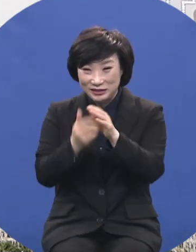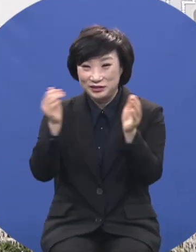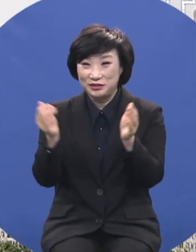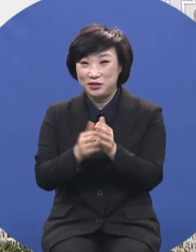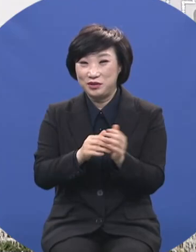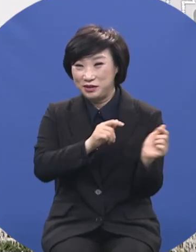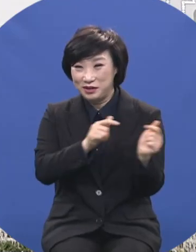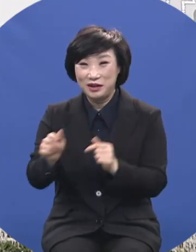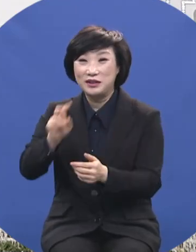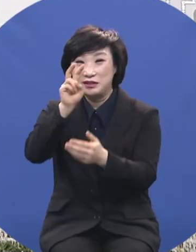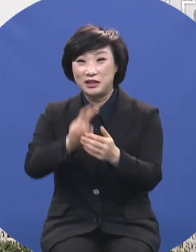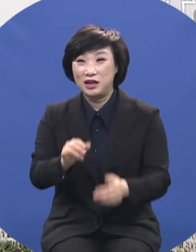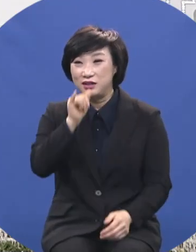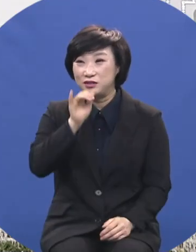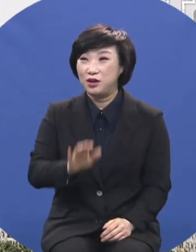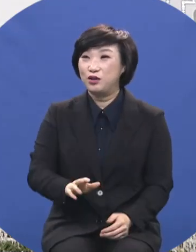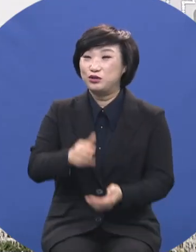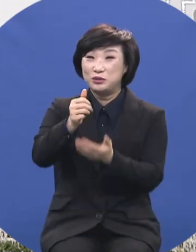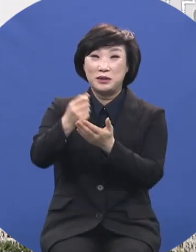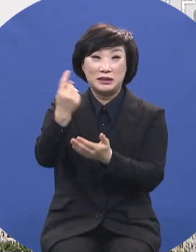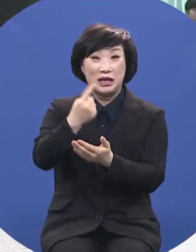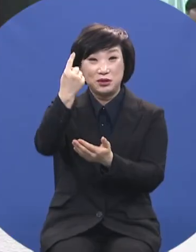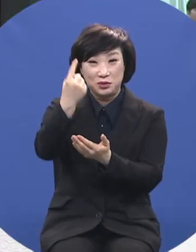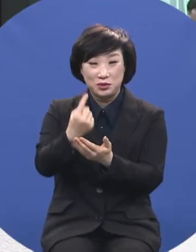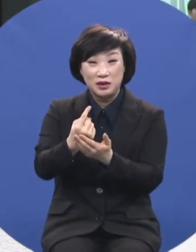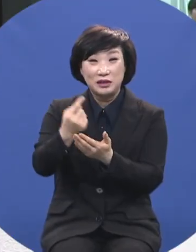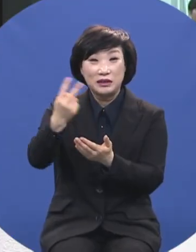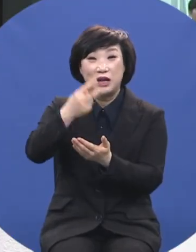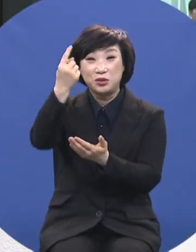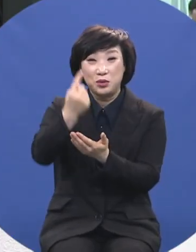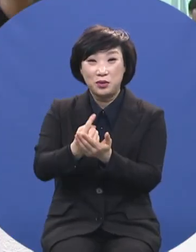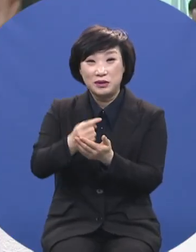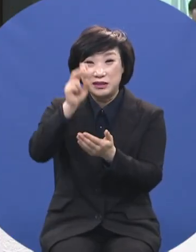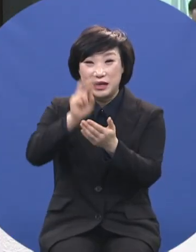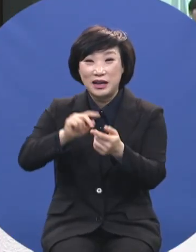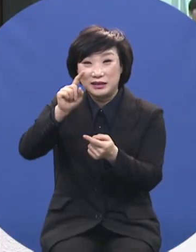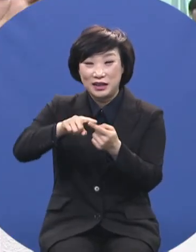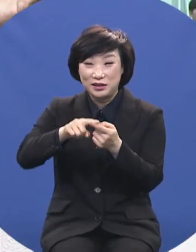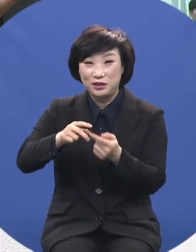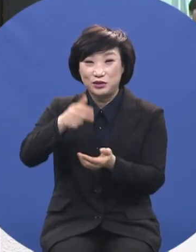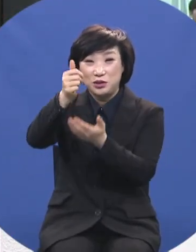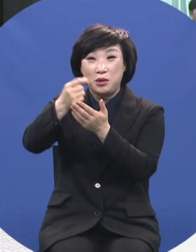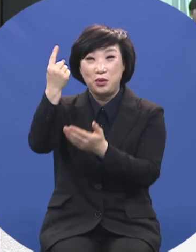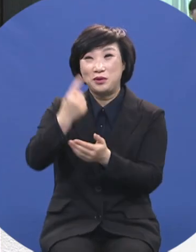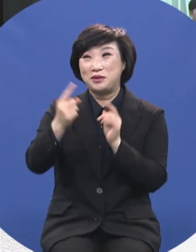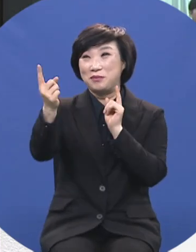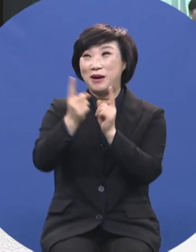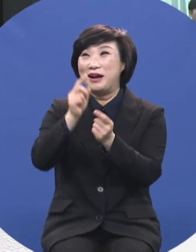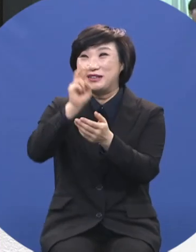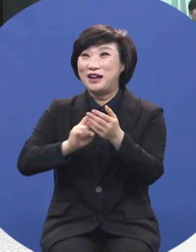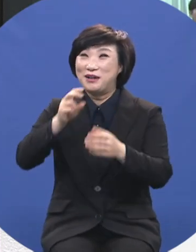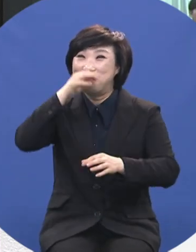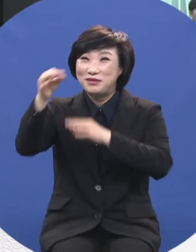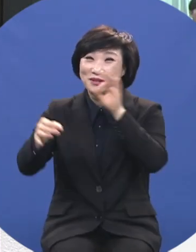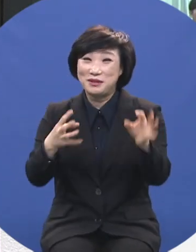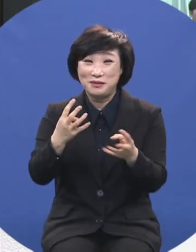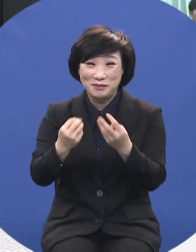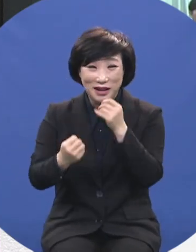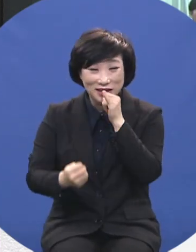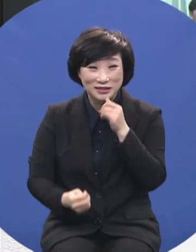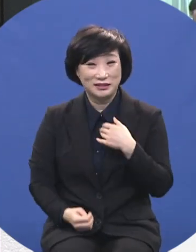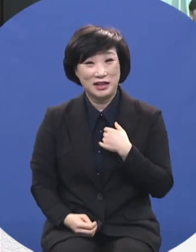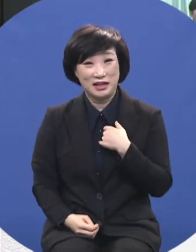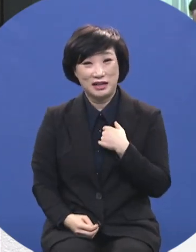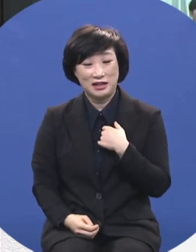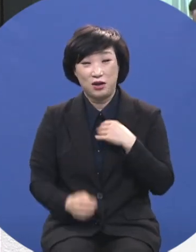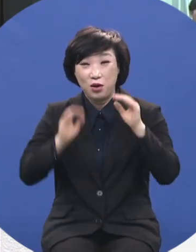자, 그 재림에 관해서 주님 오시고 만나는 그런 찬양을 굉장히 많이 했습니다.